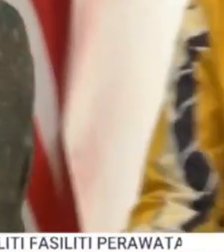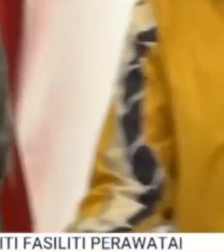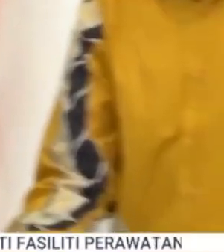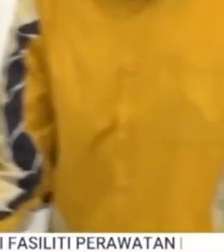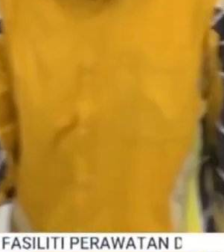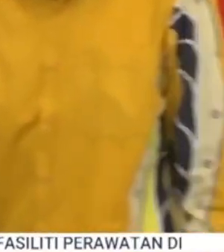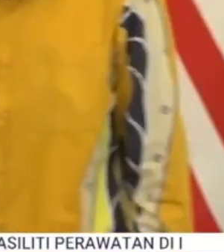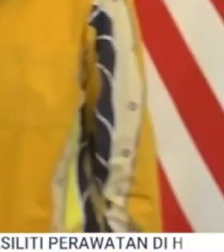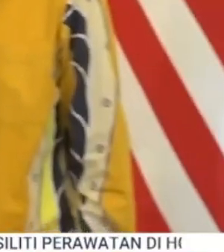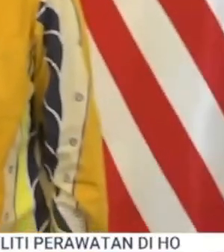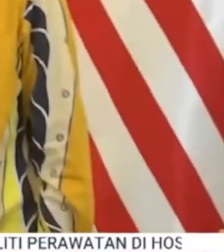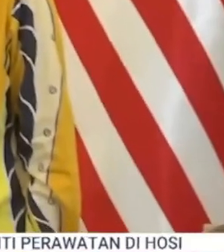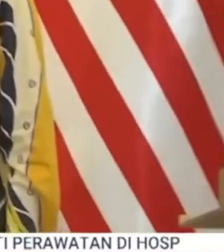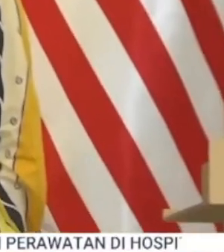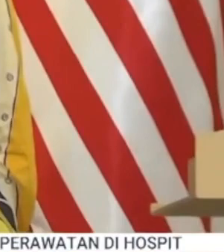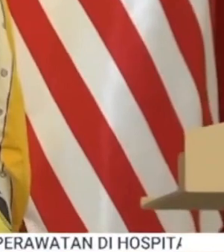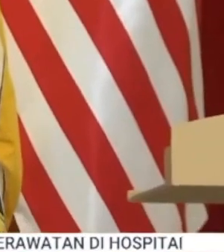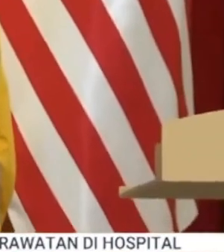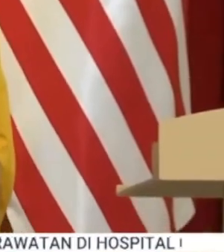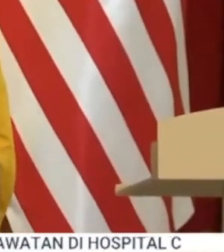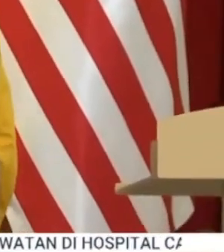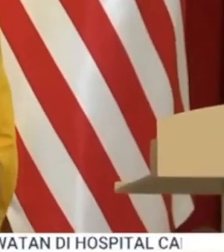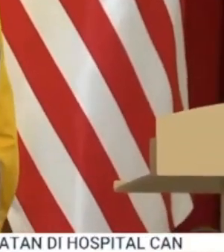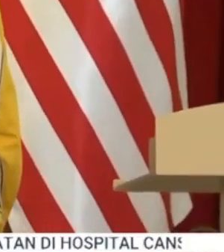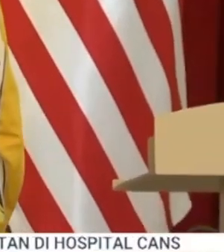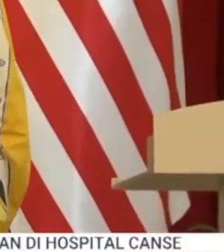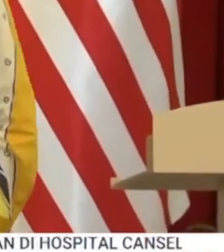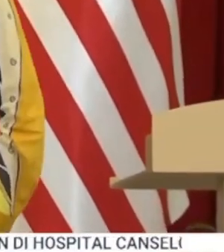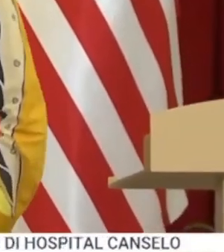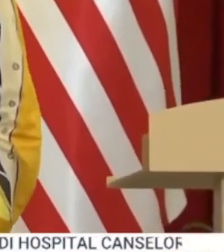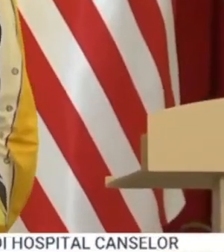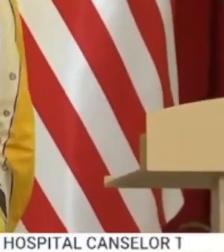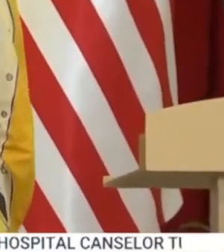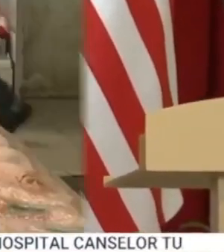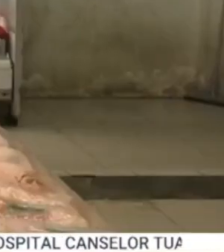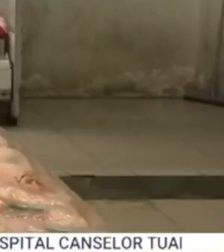Malaysia Singapura perkukuh komitmen selesai isu